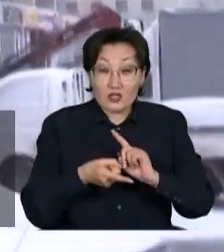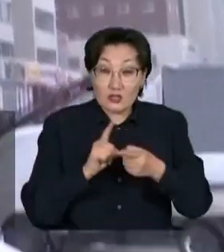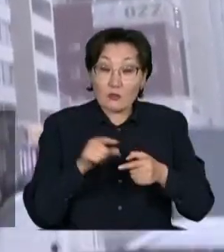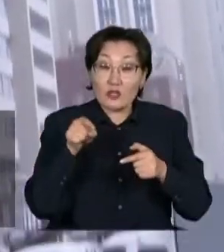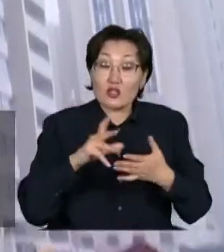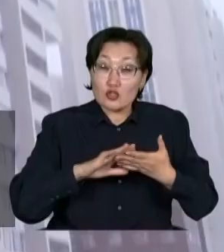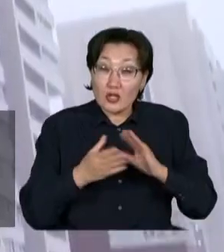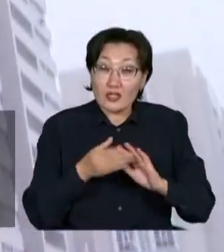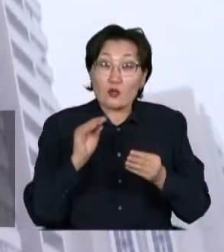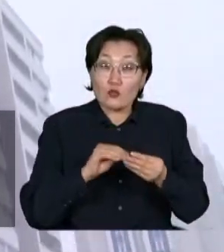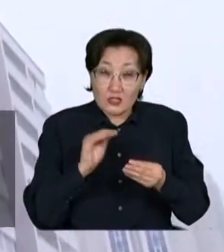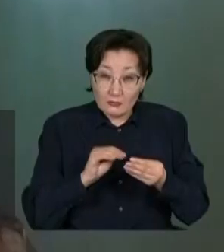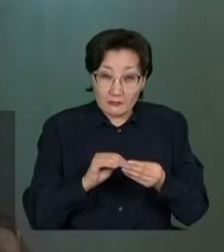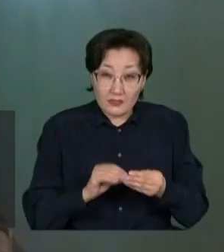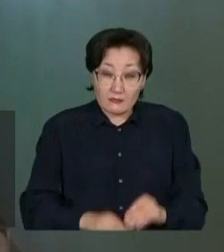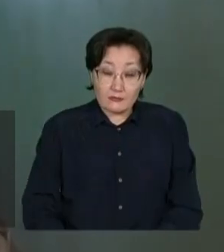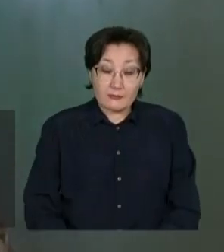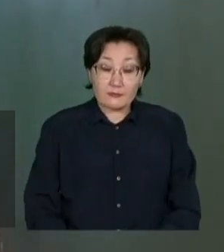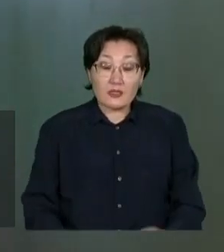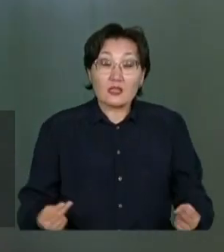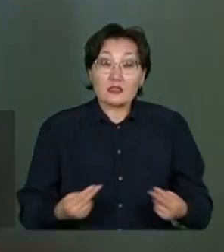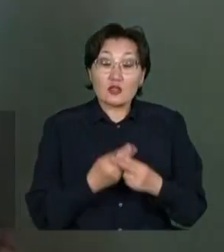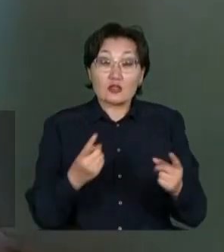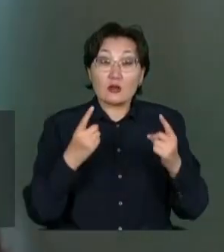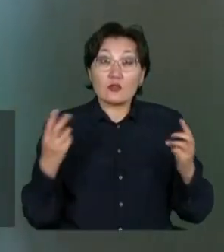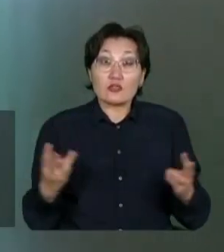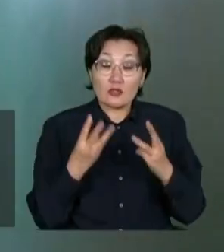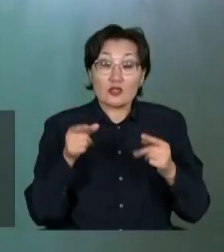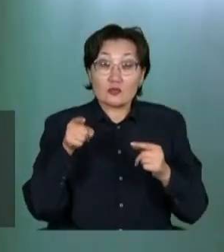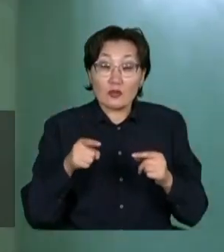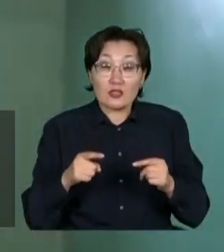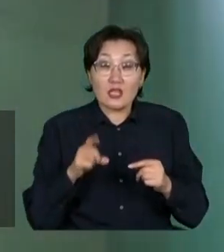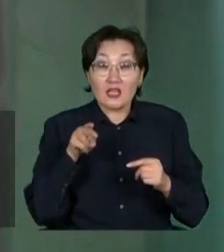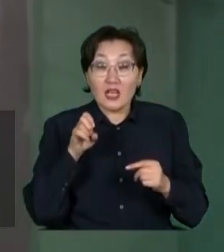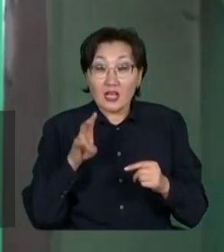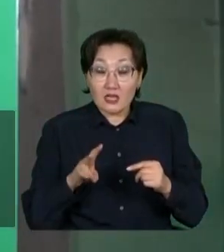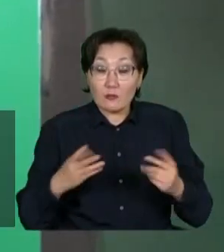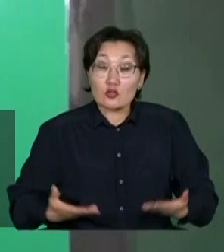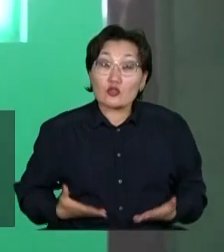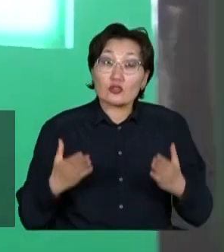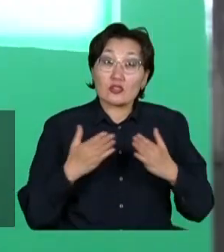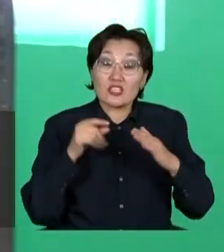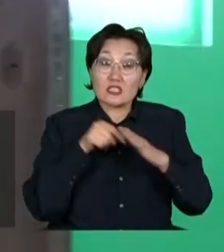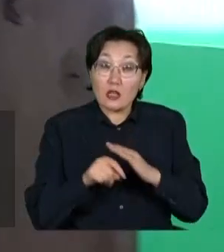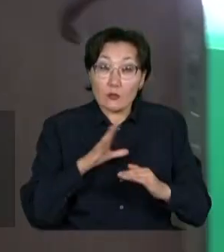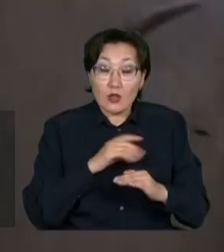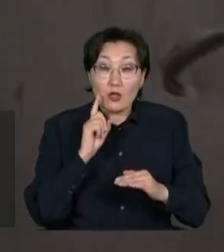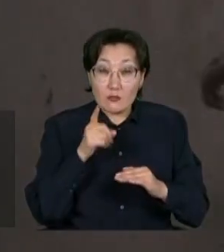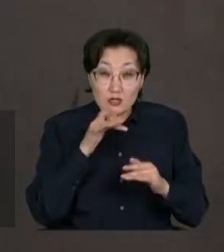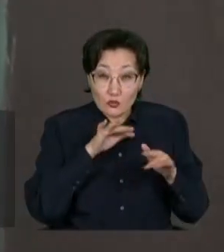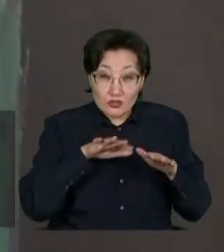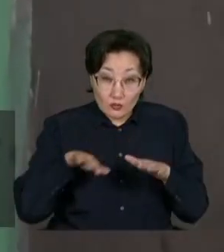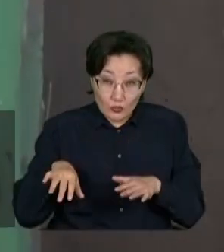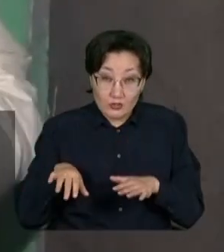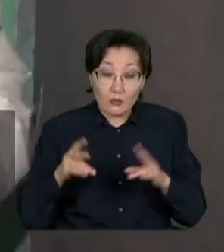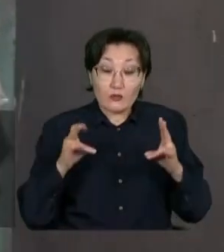мұндағы жағдай өзгермепті. Астанадағы алапат өрт тап осы қаһарман тұрғын үй кешенінде болған. Содан бері бір жыл уақыт